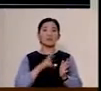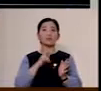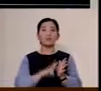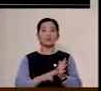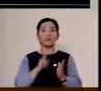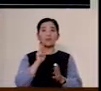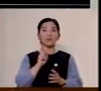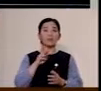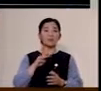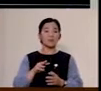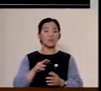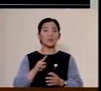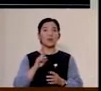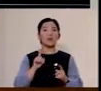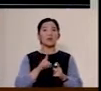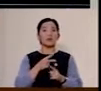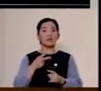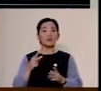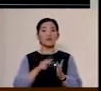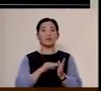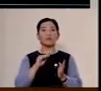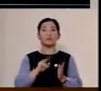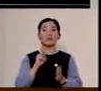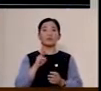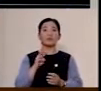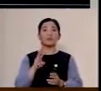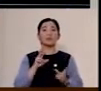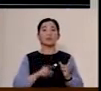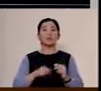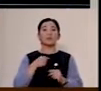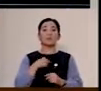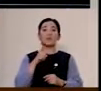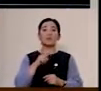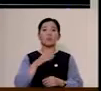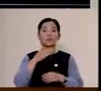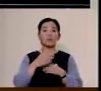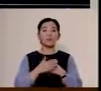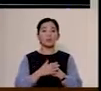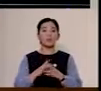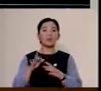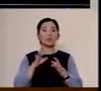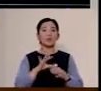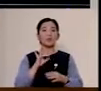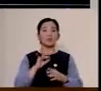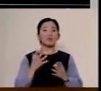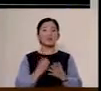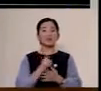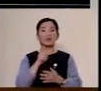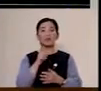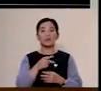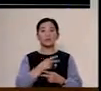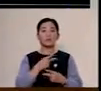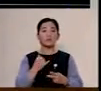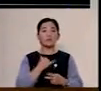7980 километров равно 8000 километрам. То есть мы его приближенно округлили и нашли, что оно равно у